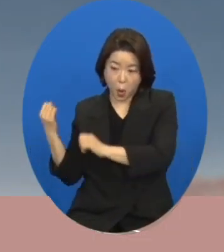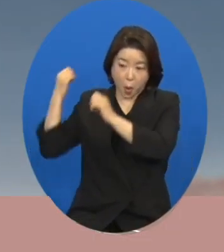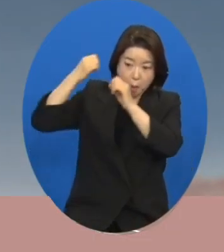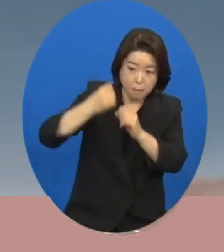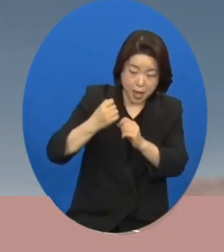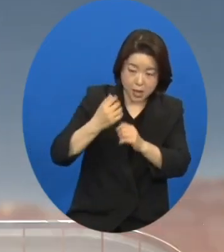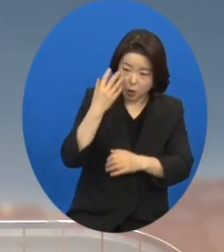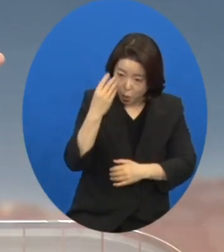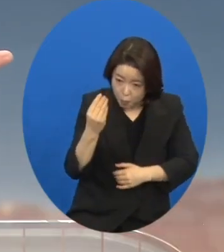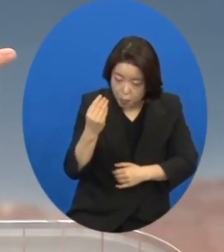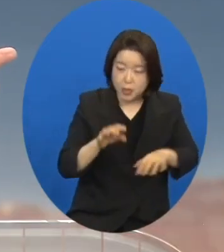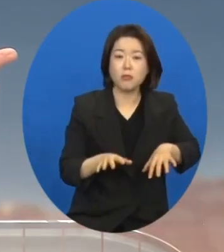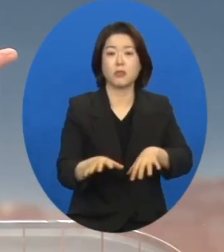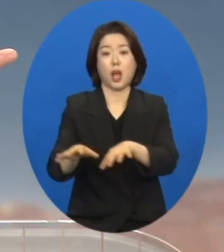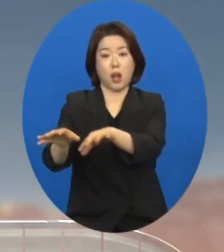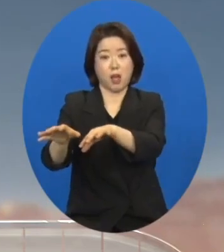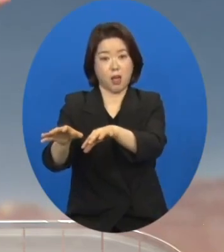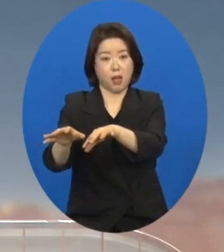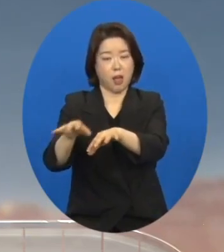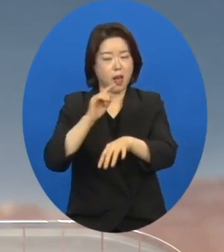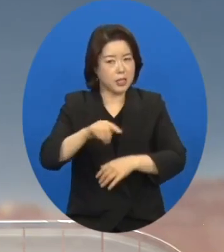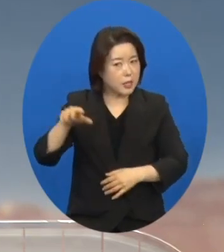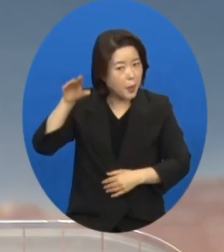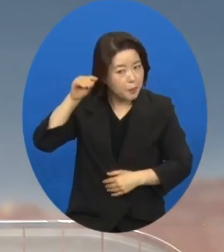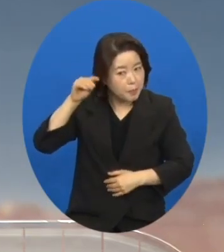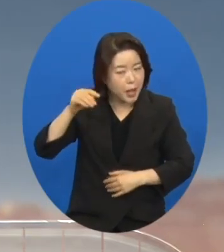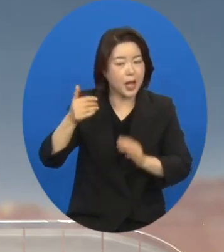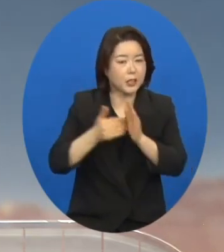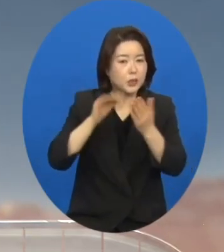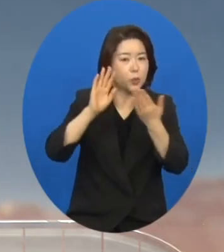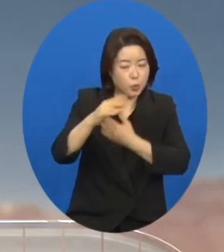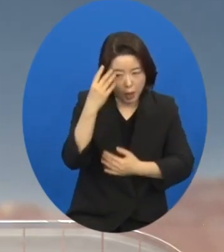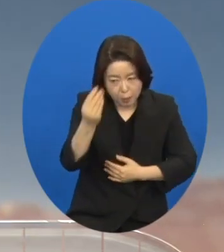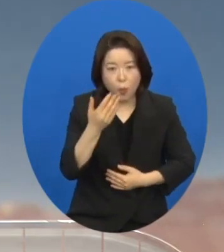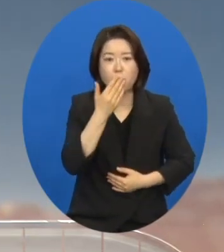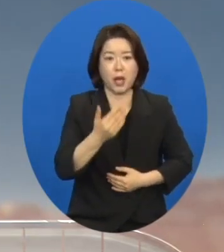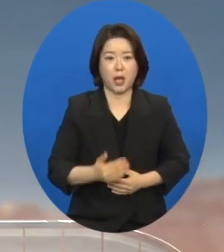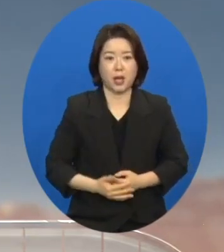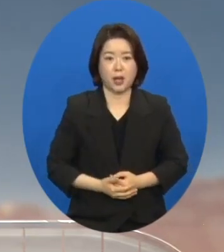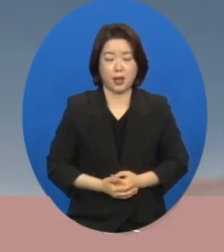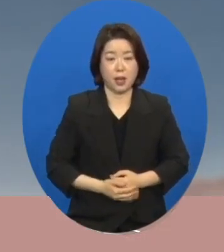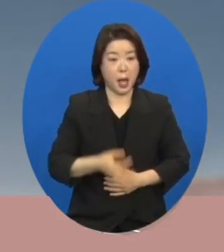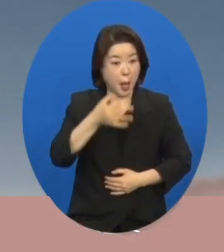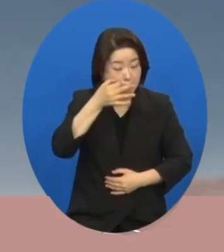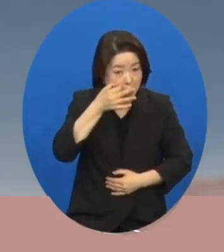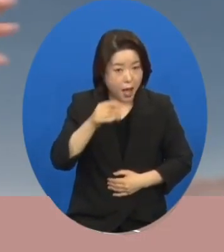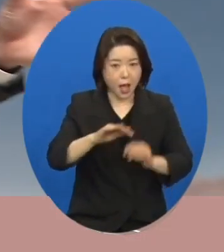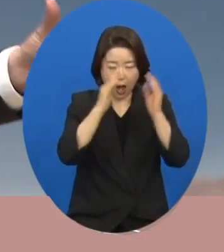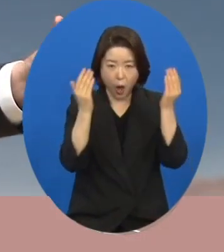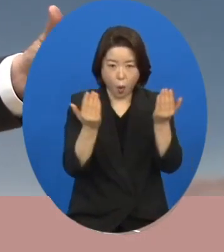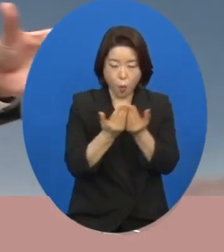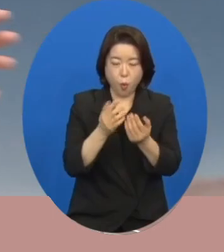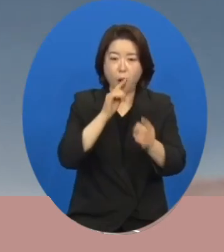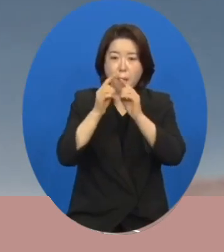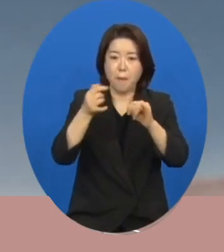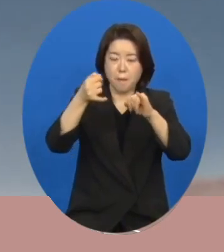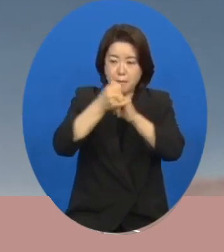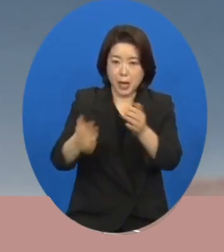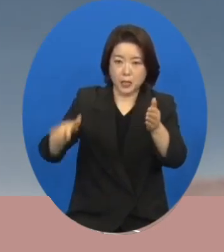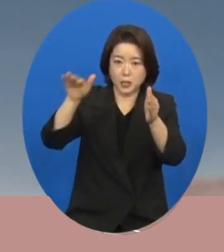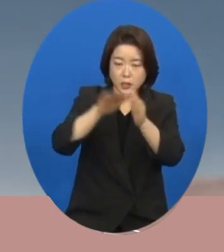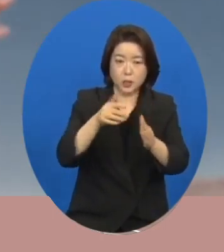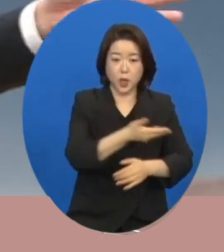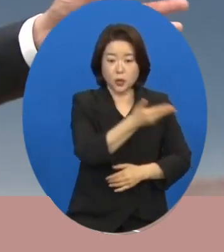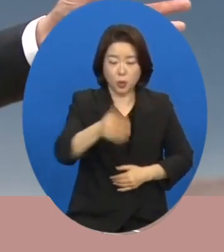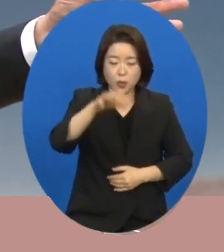알게 되는 것이죠 보아라 온 땅에 주의 언약궤가 너희 앞에서 요단을 건너간다 하나님이 움직이고 계시다는 거예요